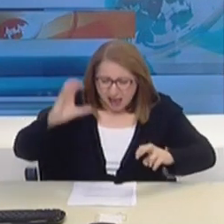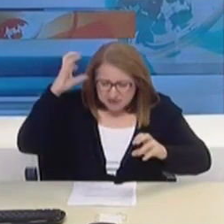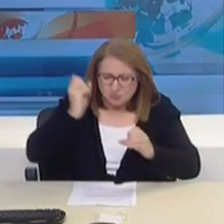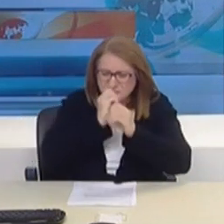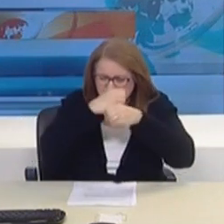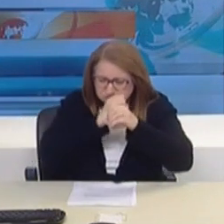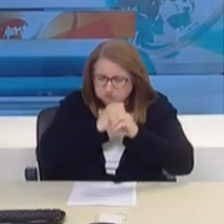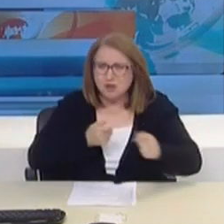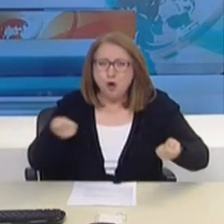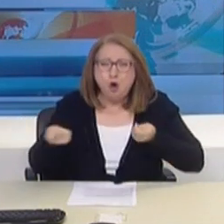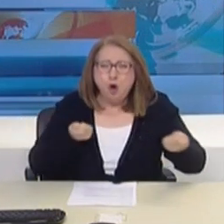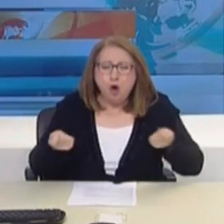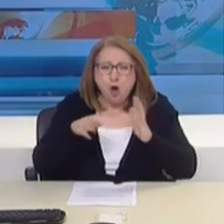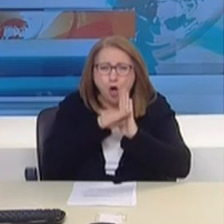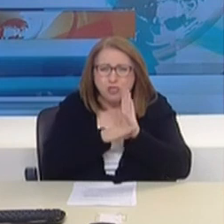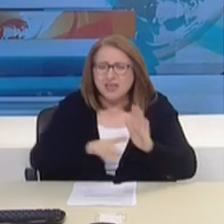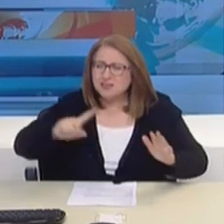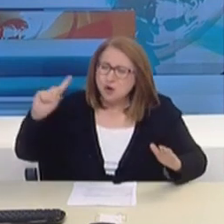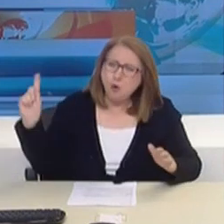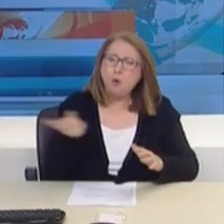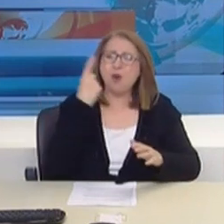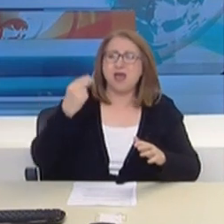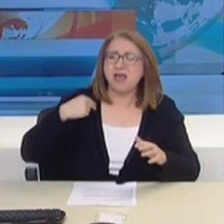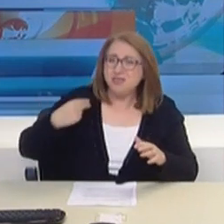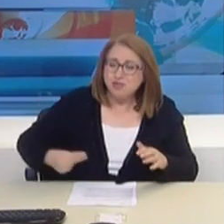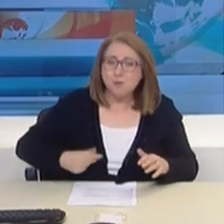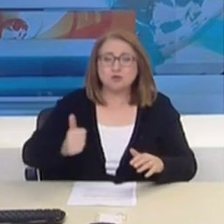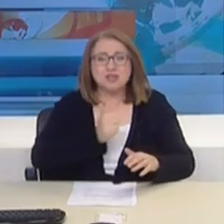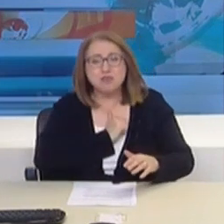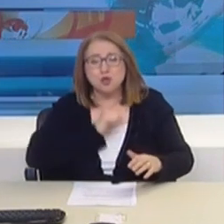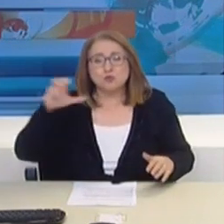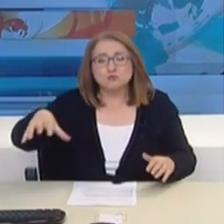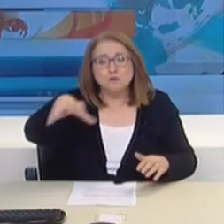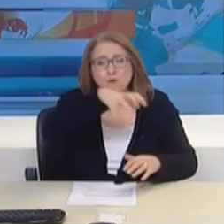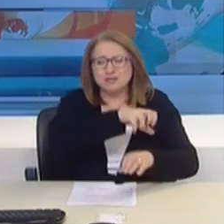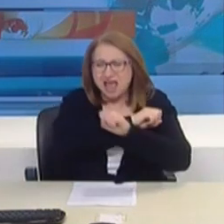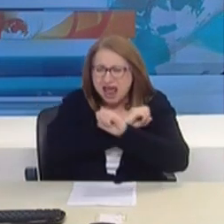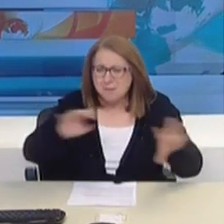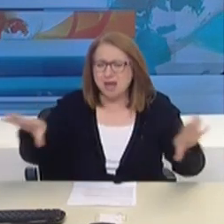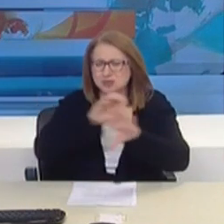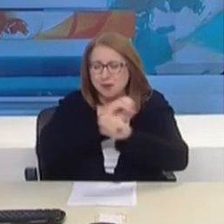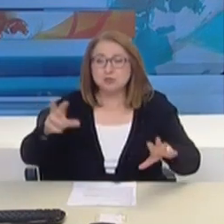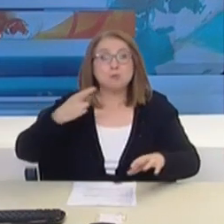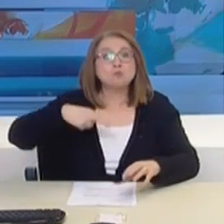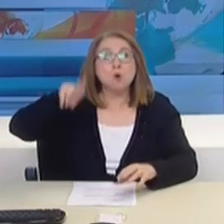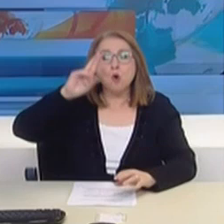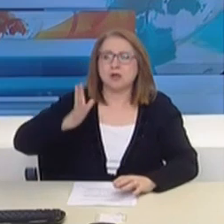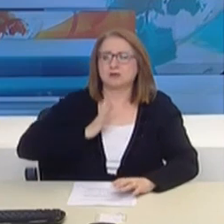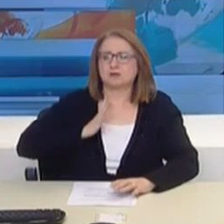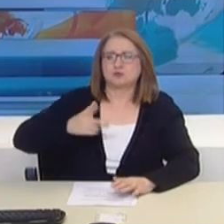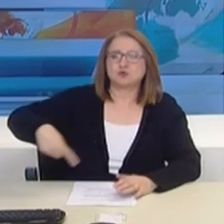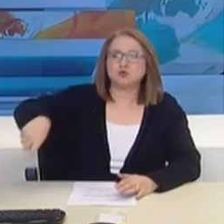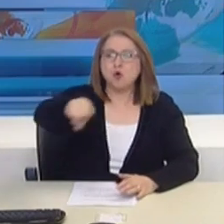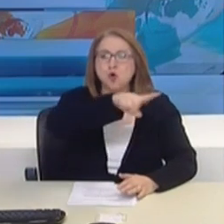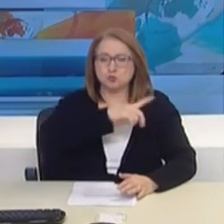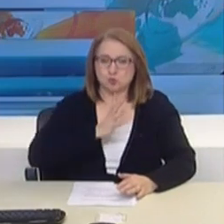χώρας, και τους δημόσιους και τους ιδιωτικούς και κυρίως προς όλους τους πολίτες. Τα